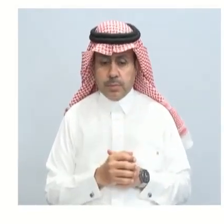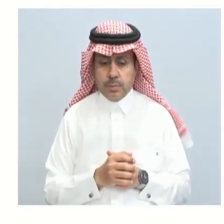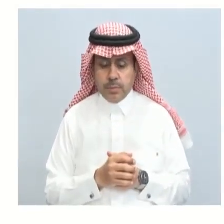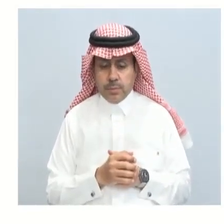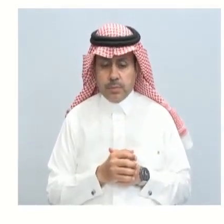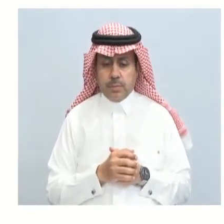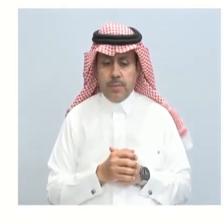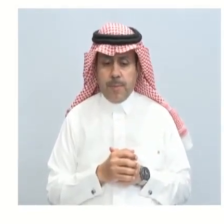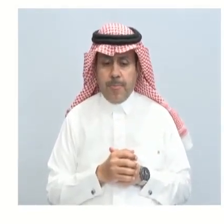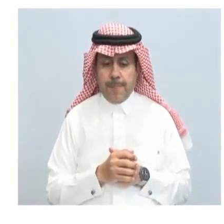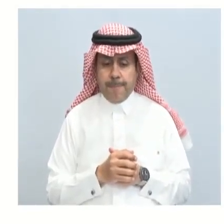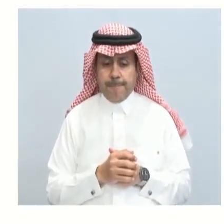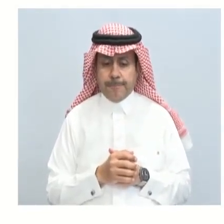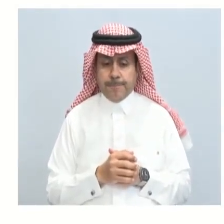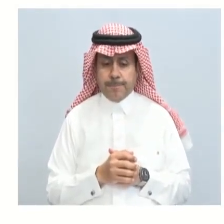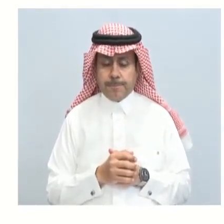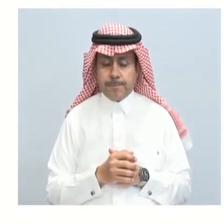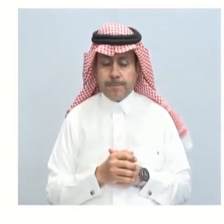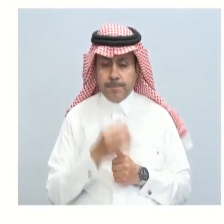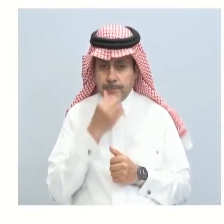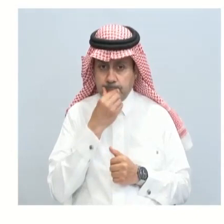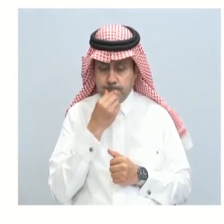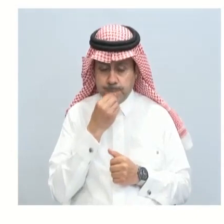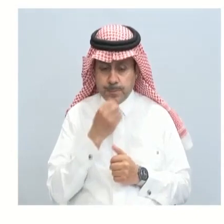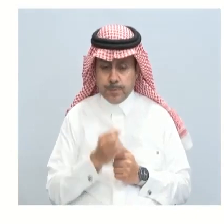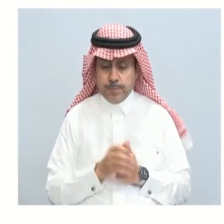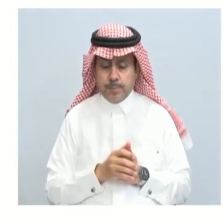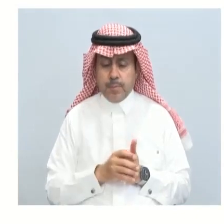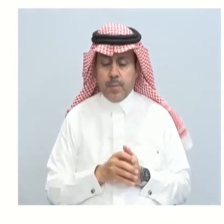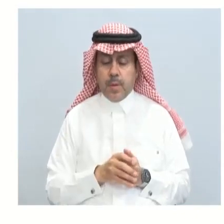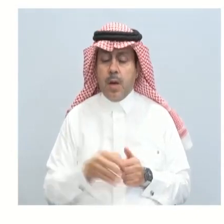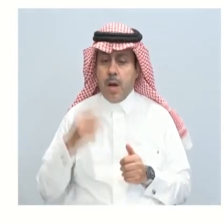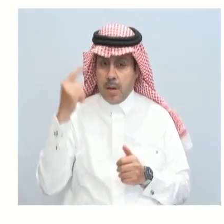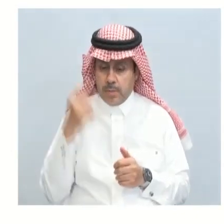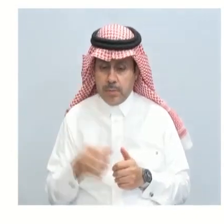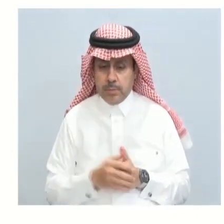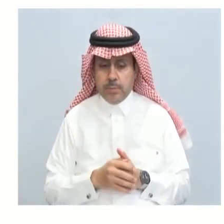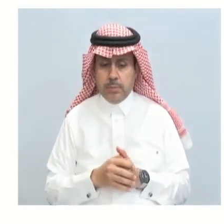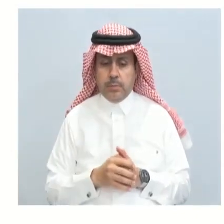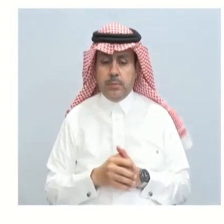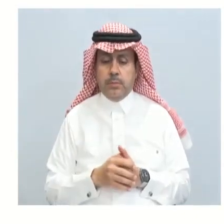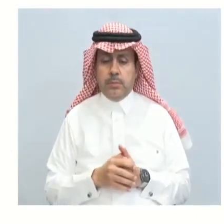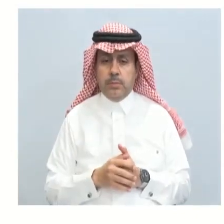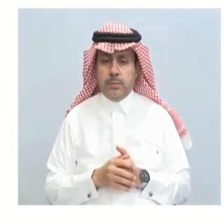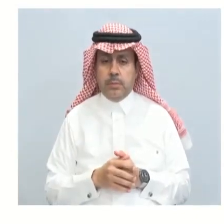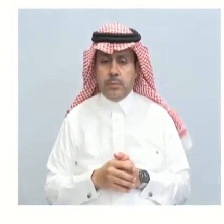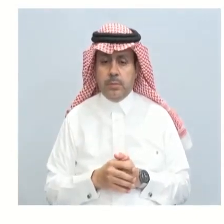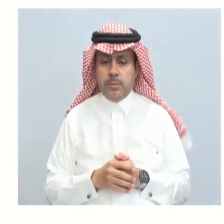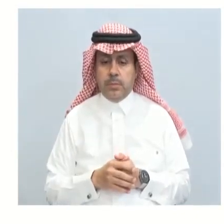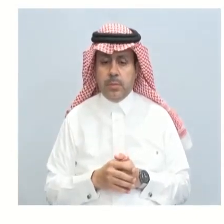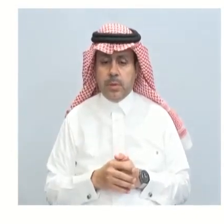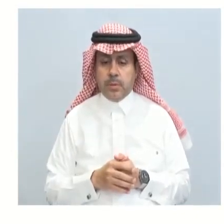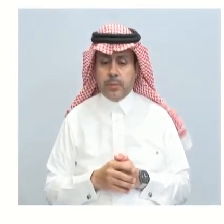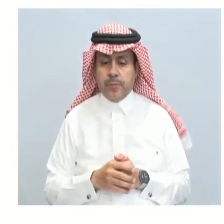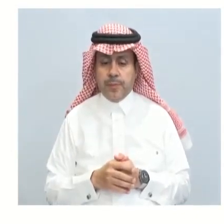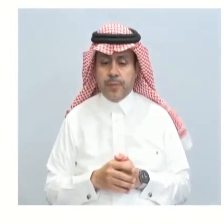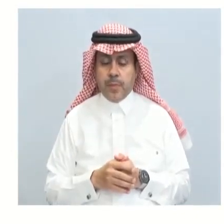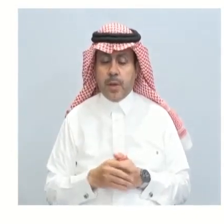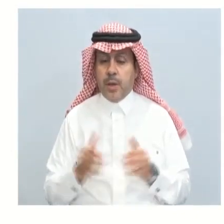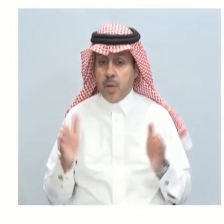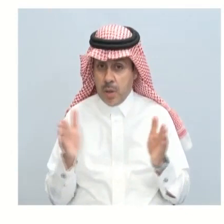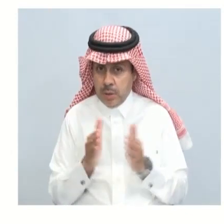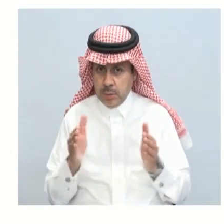وبين تنظيم هنا الحكم انه محرم ومخالف لمقاصد الشرع لانه